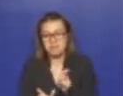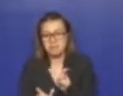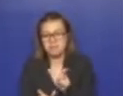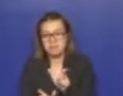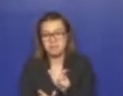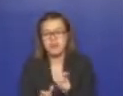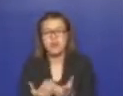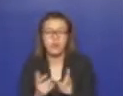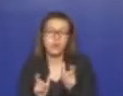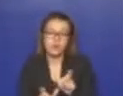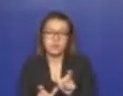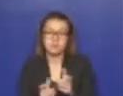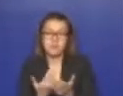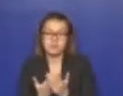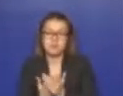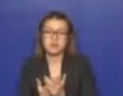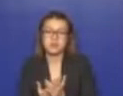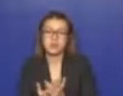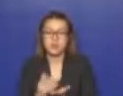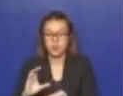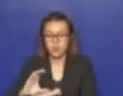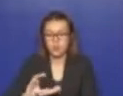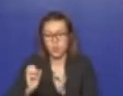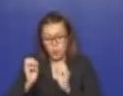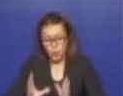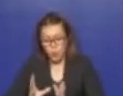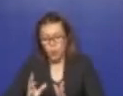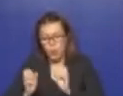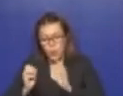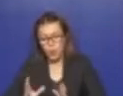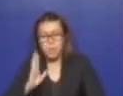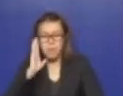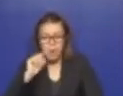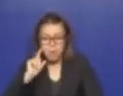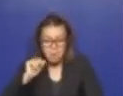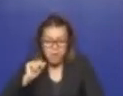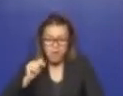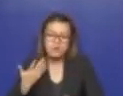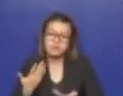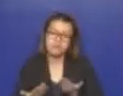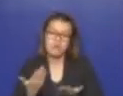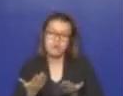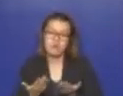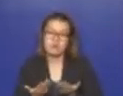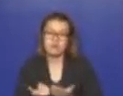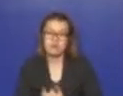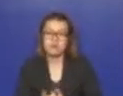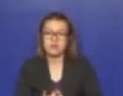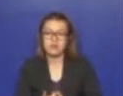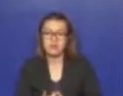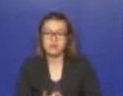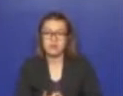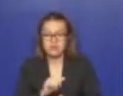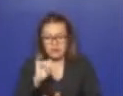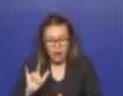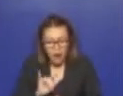ผู้ค้ำประกันกองทุนนี่ไม่ว่าจะเป็นครูอาจารย์หรือว่าพ่อแม่ผู้ปกครองแม้แต่ญาติมิ